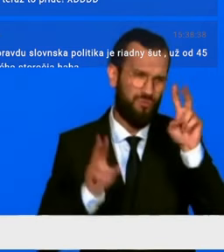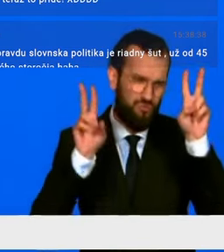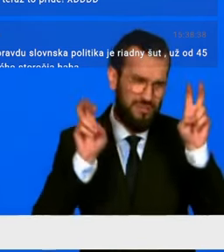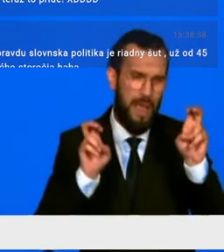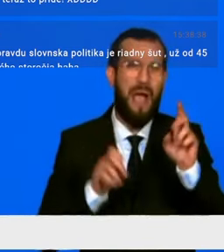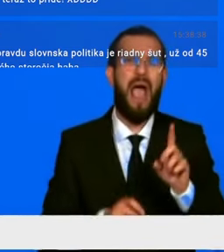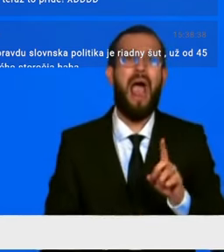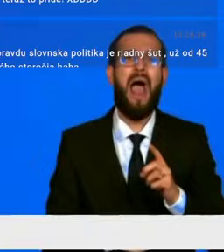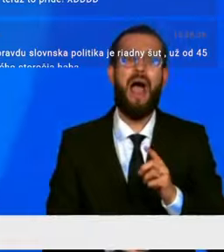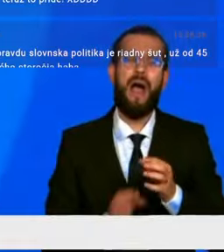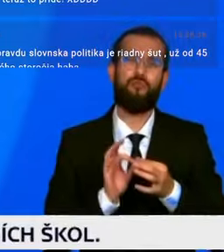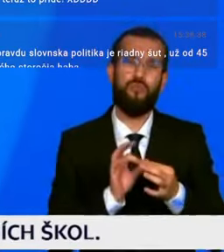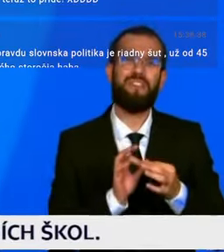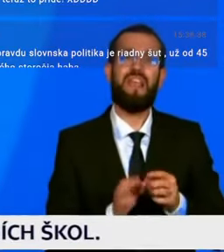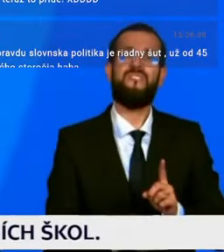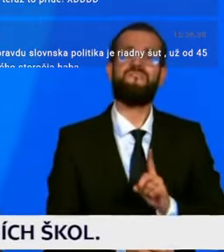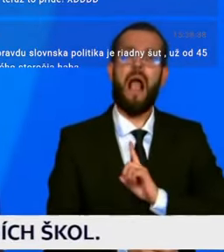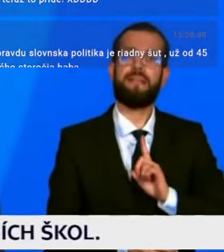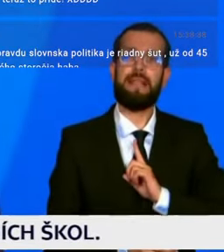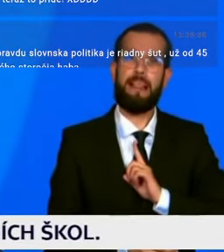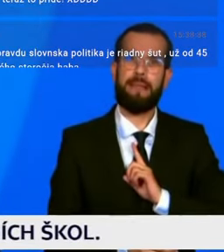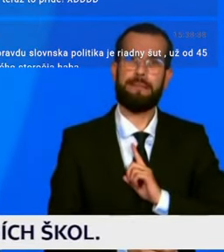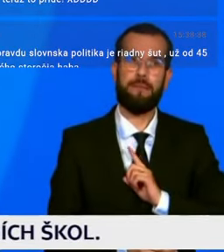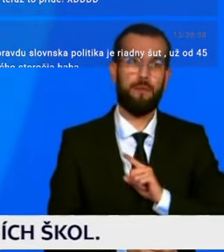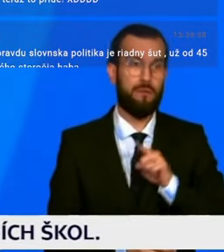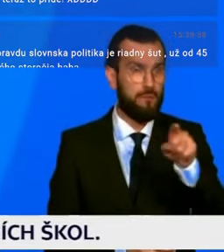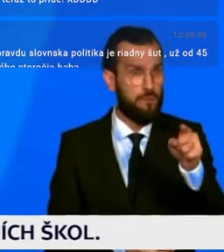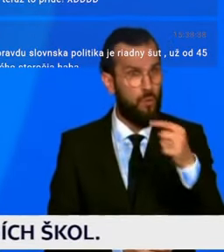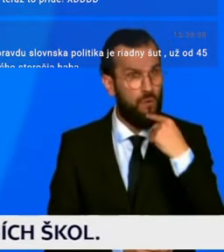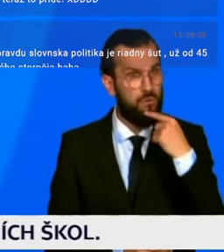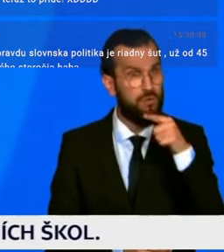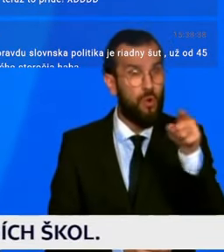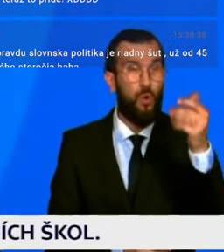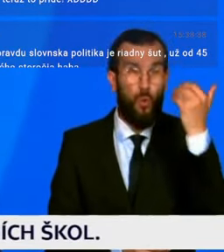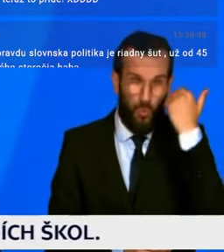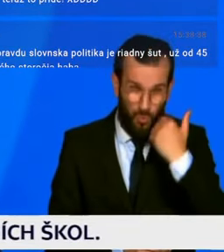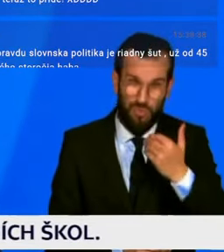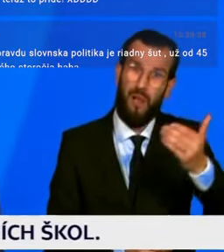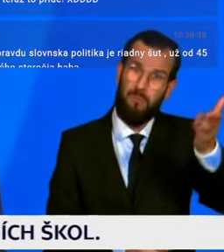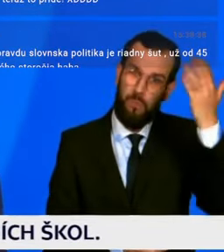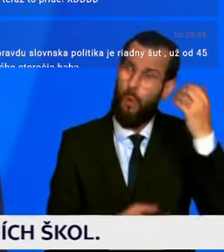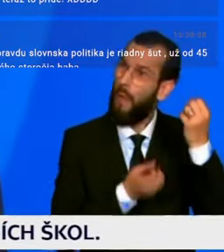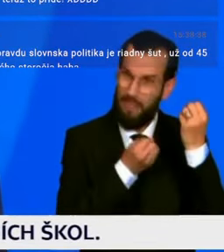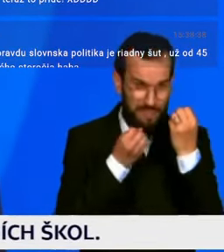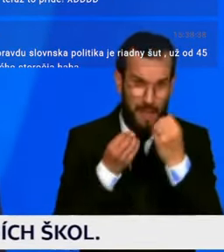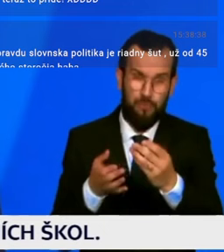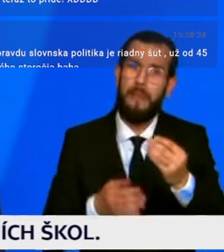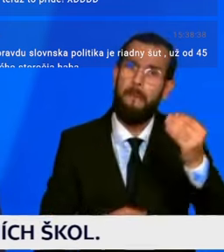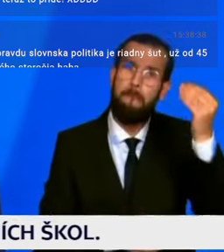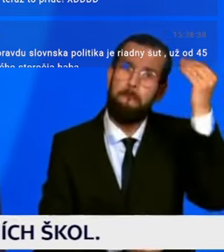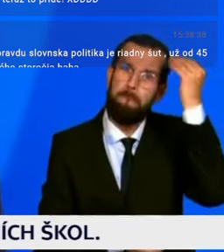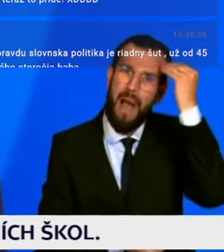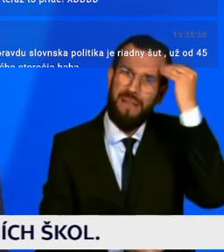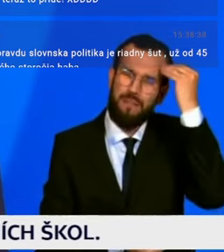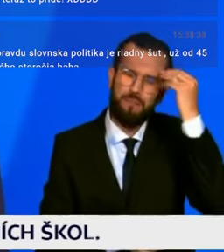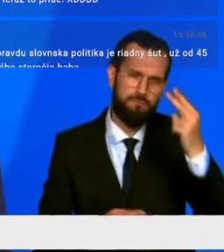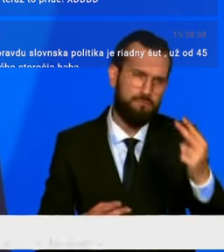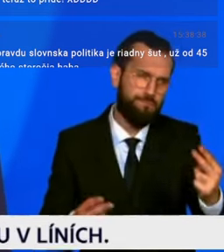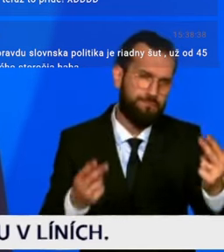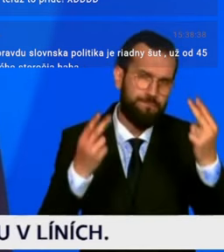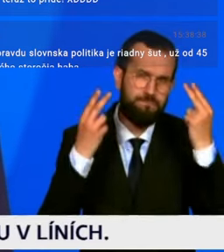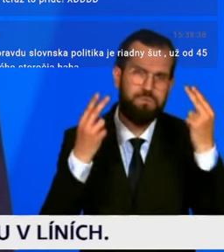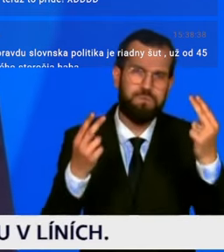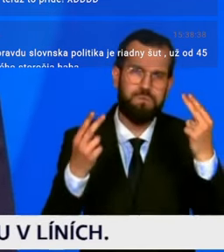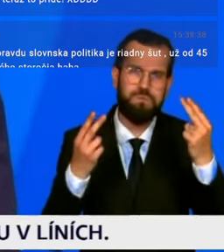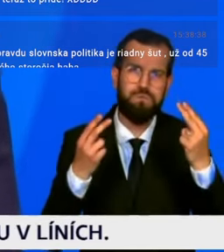tak aj toto svedčí o tom aký ste vy vlastenec keď ste ľudí nepustili k Pamätníku našej najvýznamnejšej udalosti novodobých